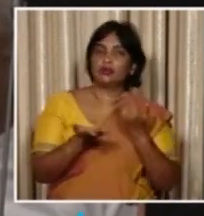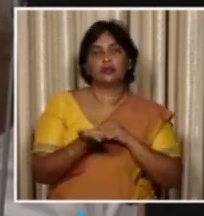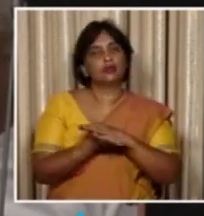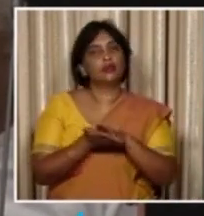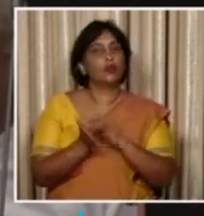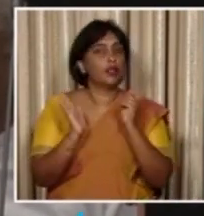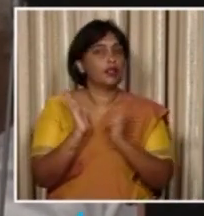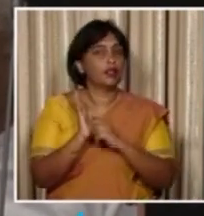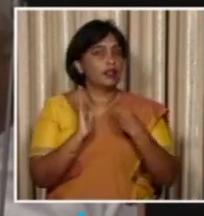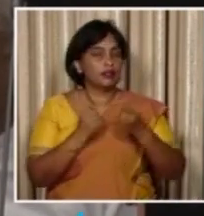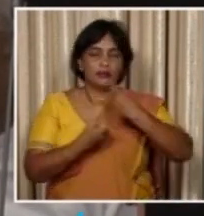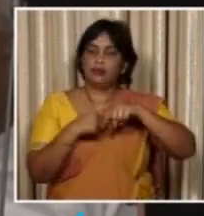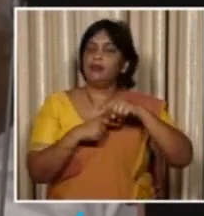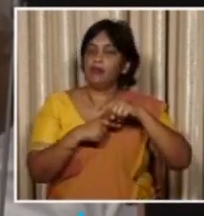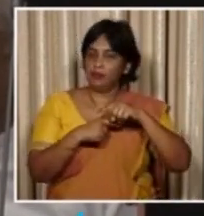වූයේ ණය